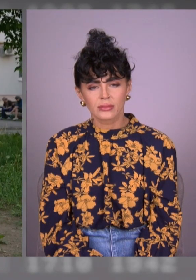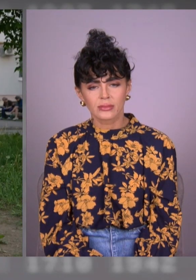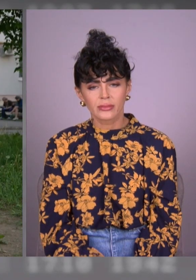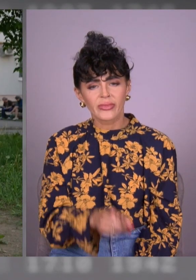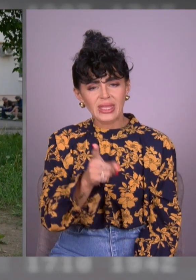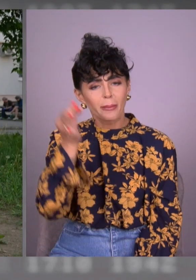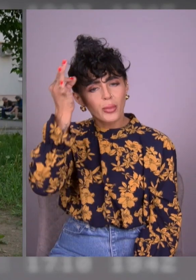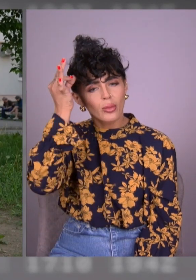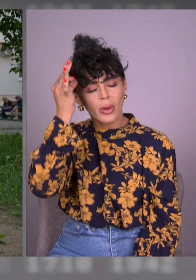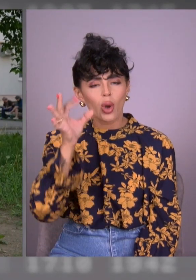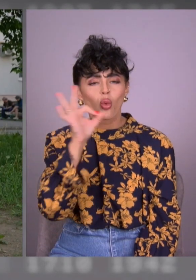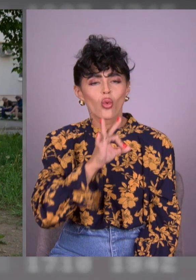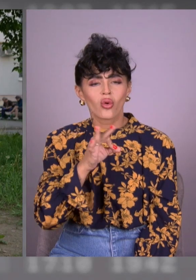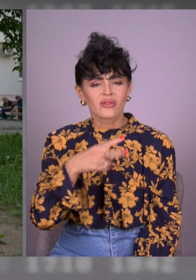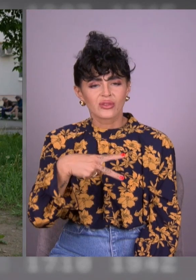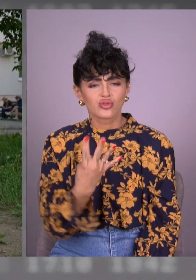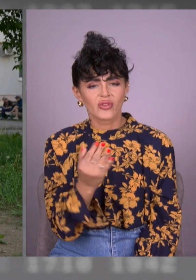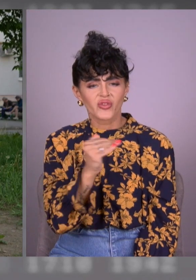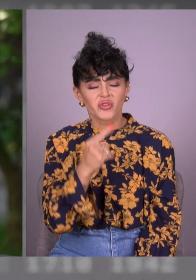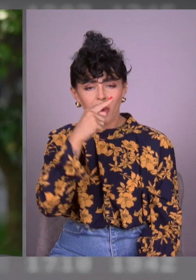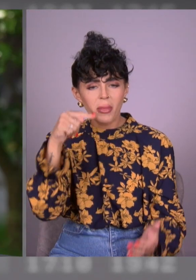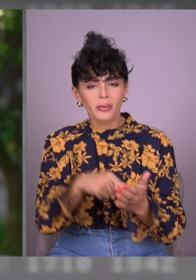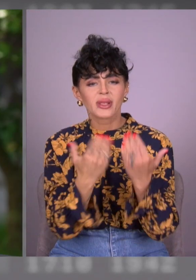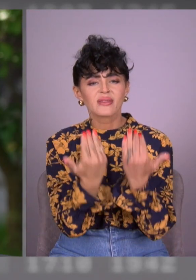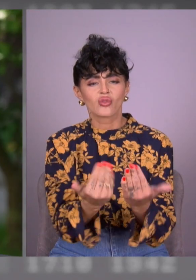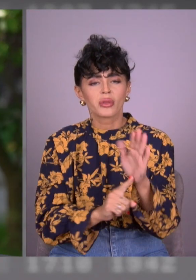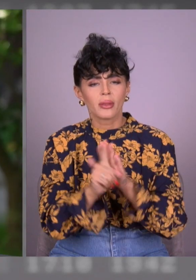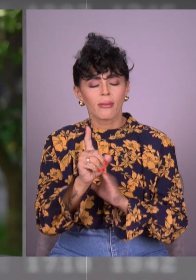Пам'ятаєш 24 лютого, яким воно було?